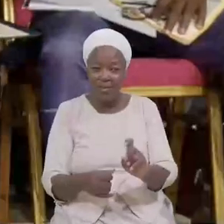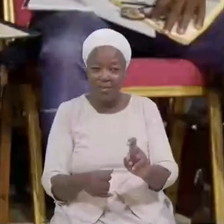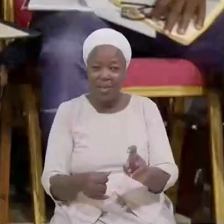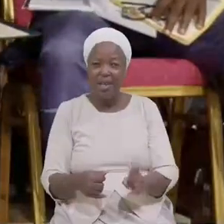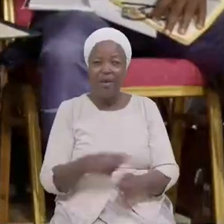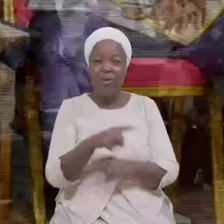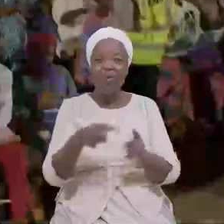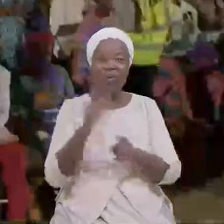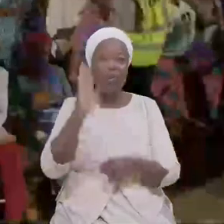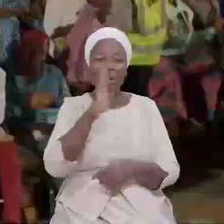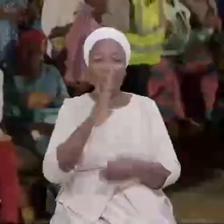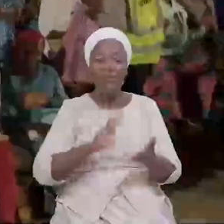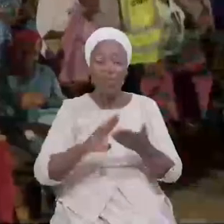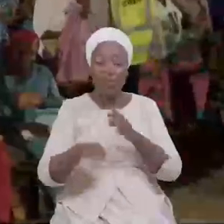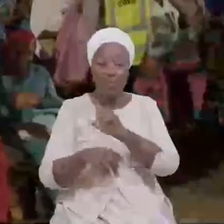seras pardonné?